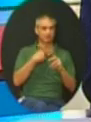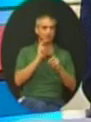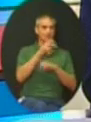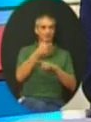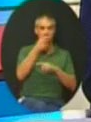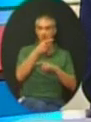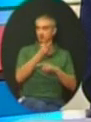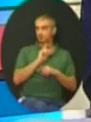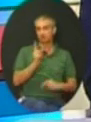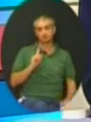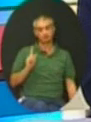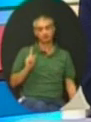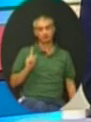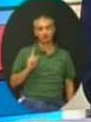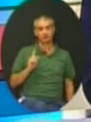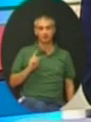המפלגה.